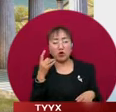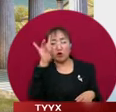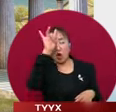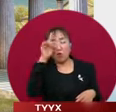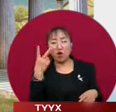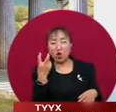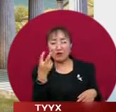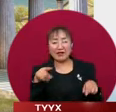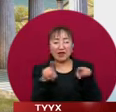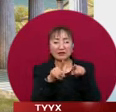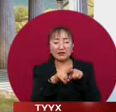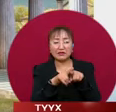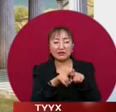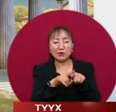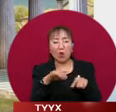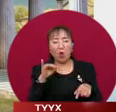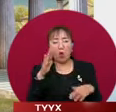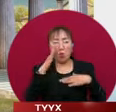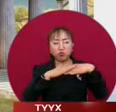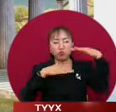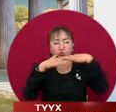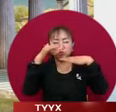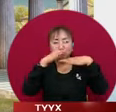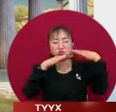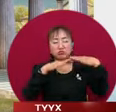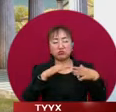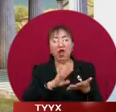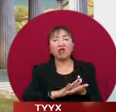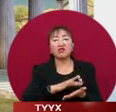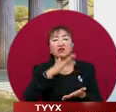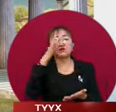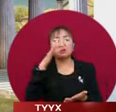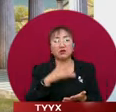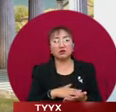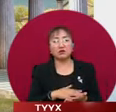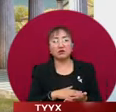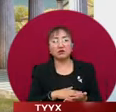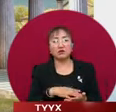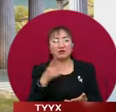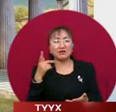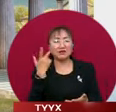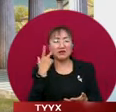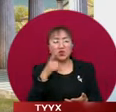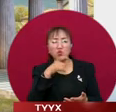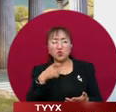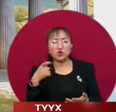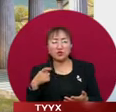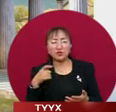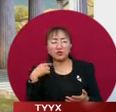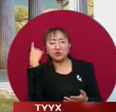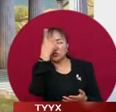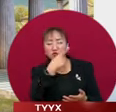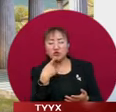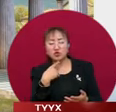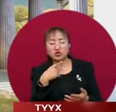уран баримлаараа алдартай байсан. За багныг хийж байгаа барилга ихэвчлэн хүний дүрсийг уран сайхнаар илэрхийлдэг, бурхтын дүрсийг уран